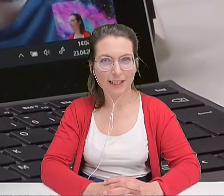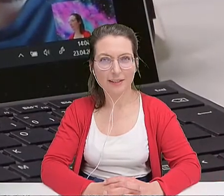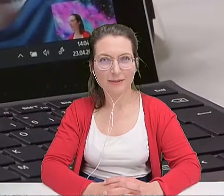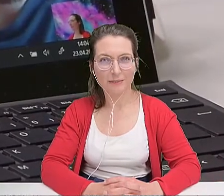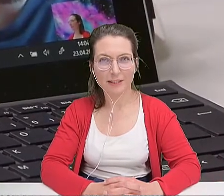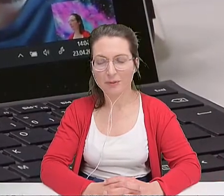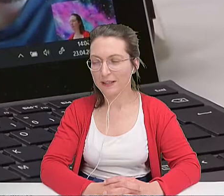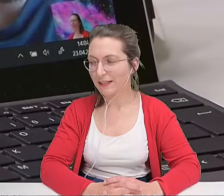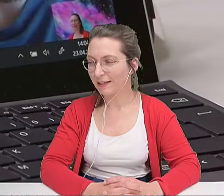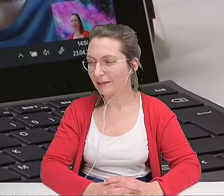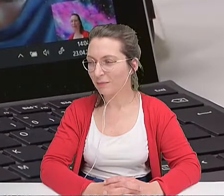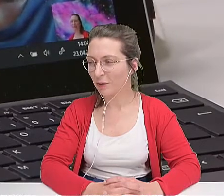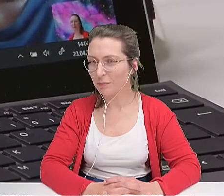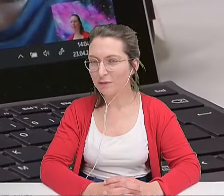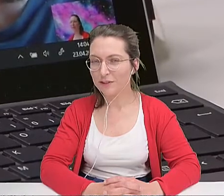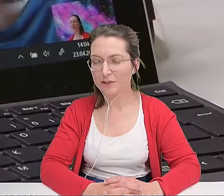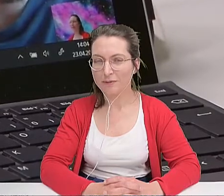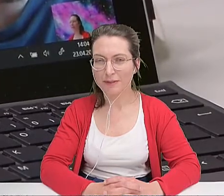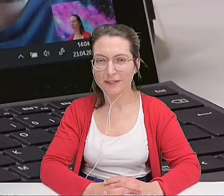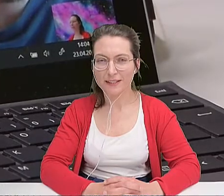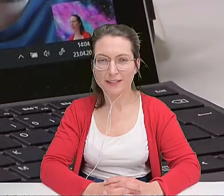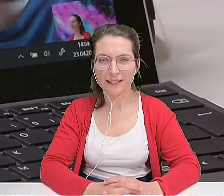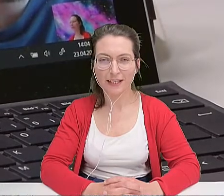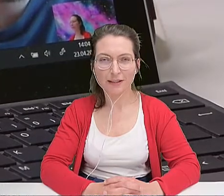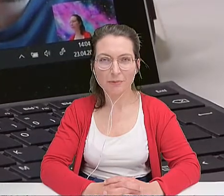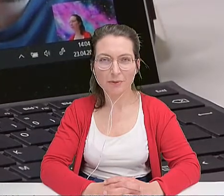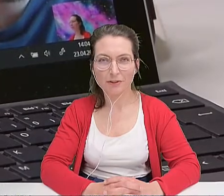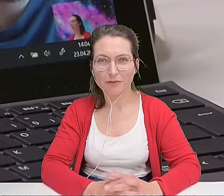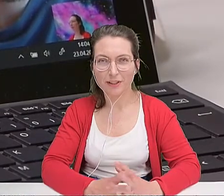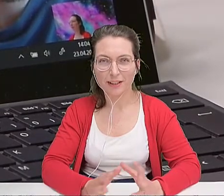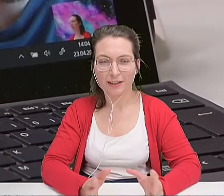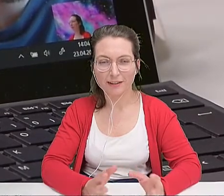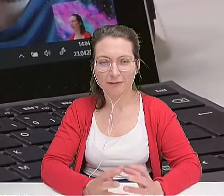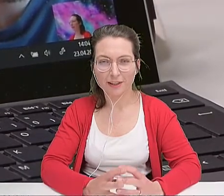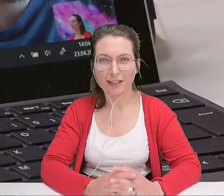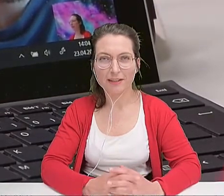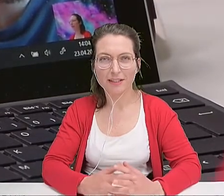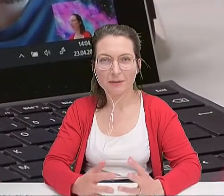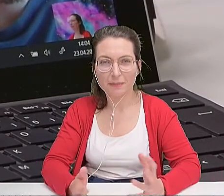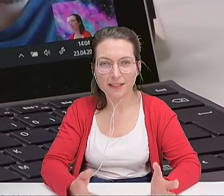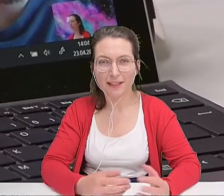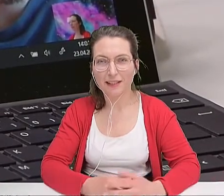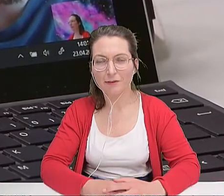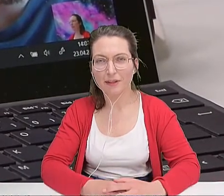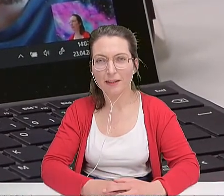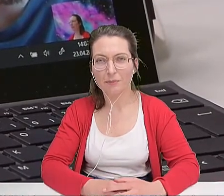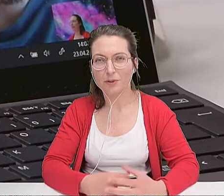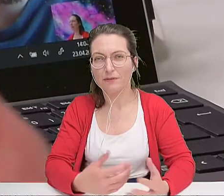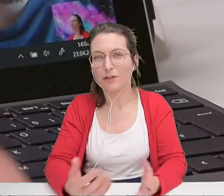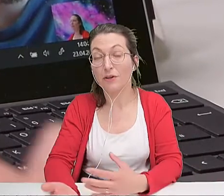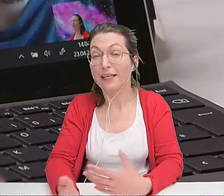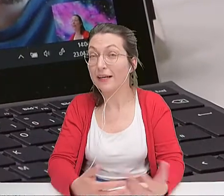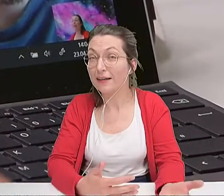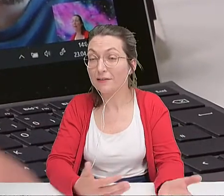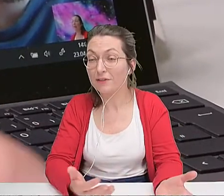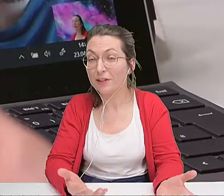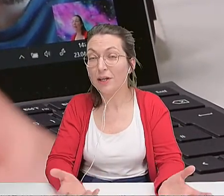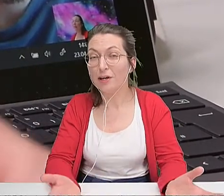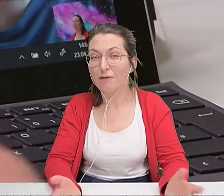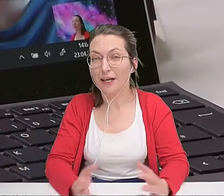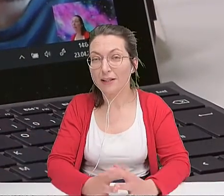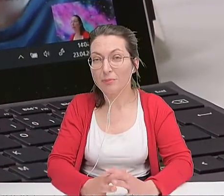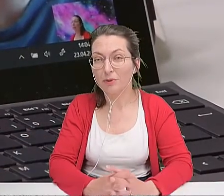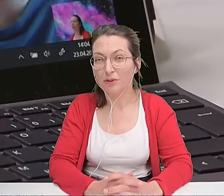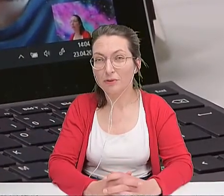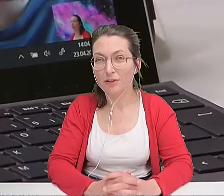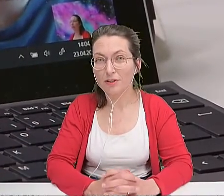müssen lernen und man ist parallel im Homeoffice und man weiß die Angebote für die Kinder, was gibt man ihnen eigentlich für Angebote, was können Lehrkräfte